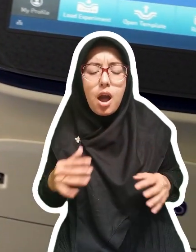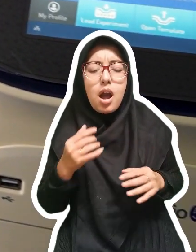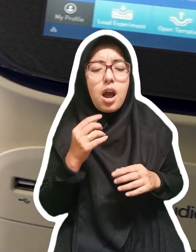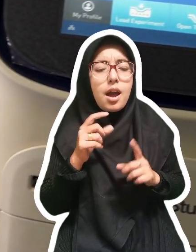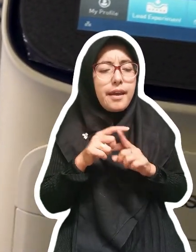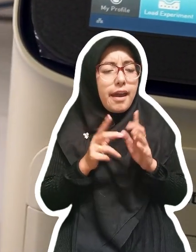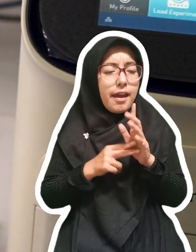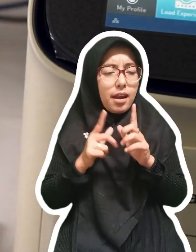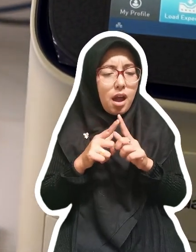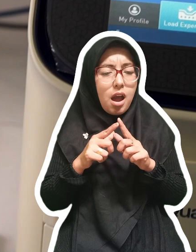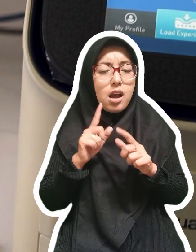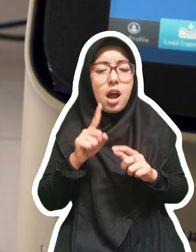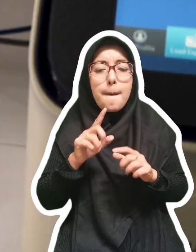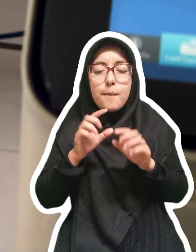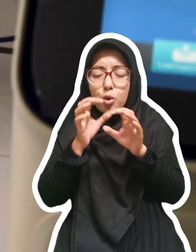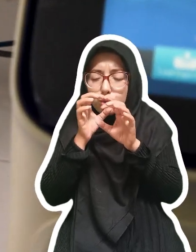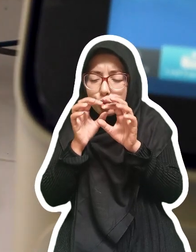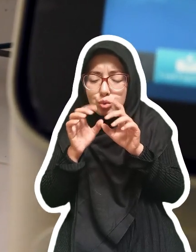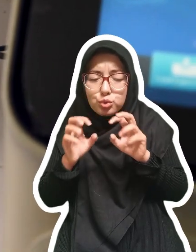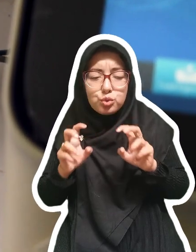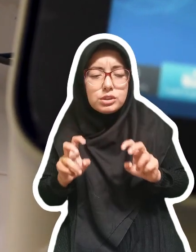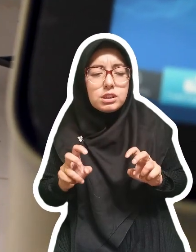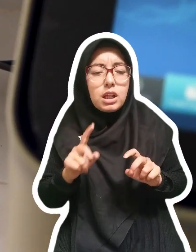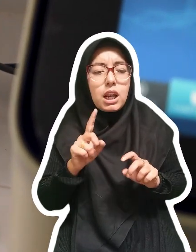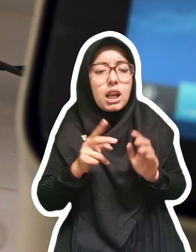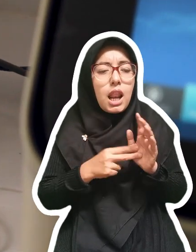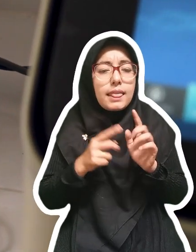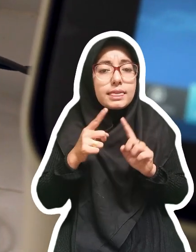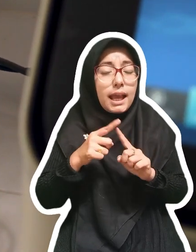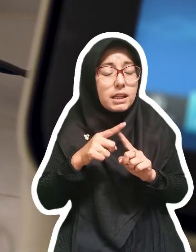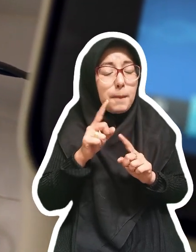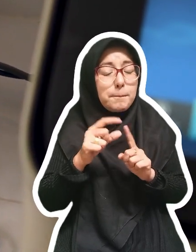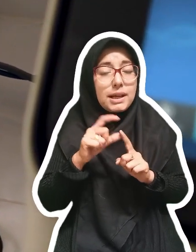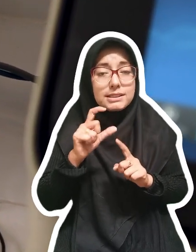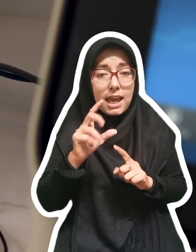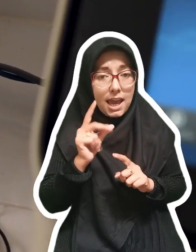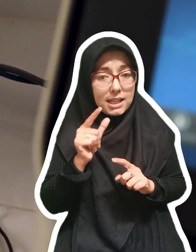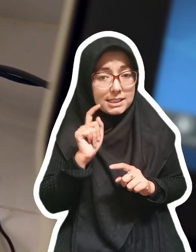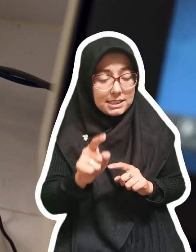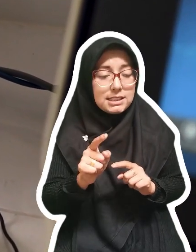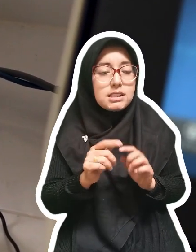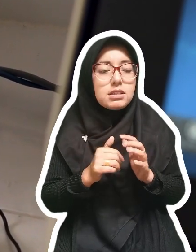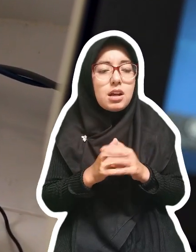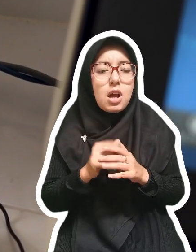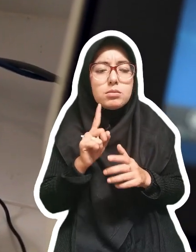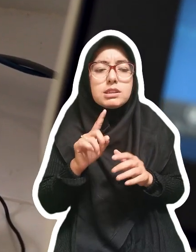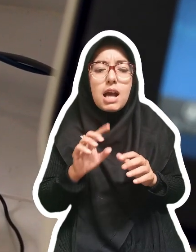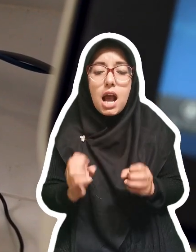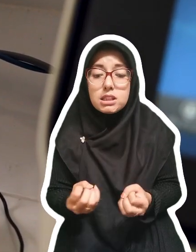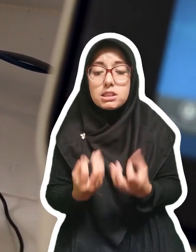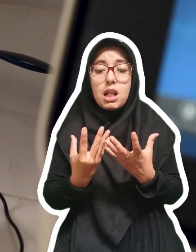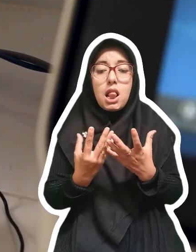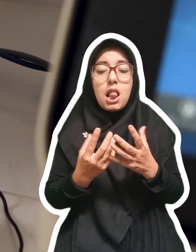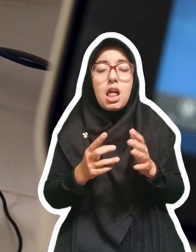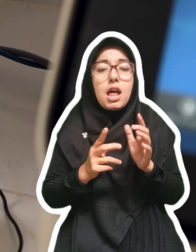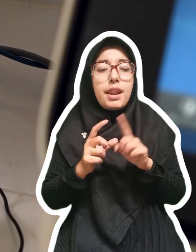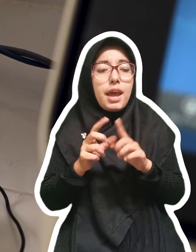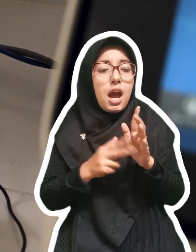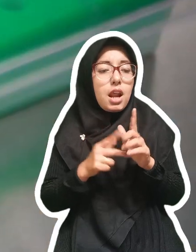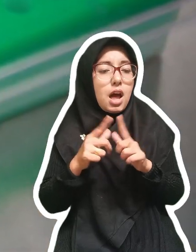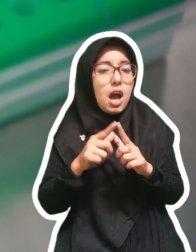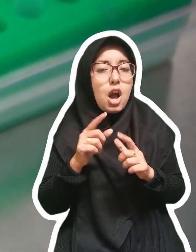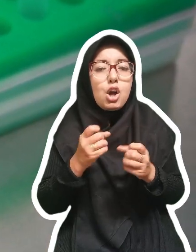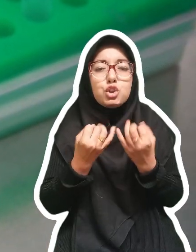untuk dilakukan pengujian. Melalui teknik PCR ini, dalam waktu yang singkat dapat dihasilkan DNA dalam jumlah yang